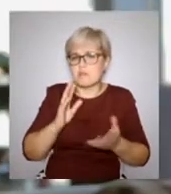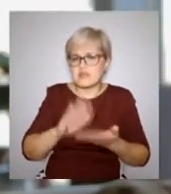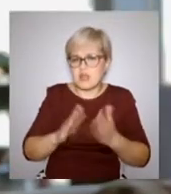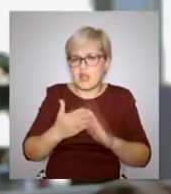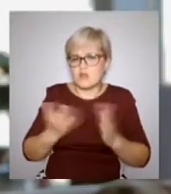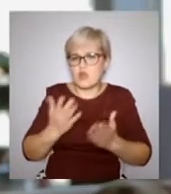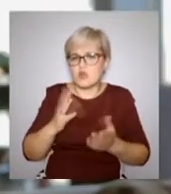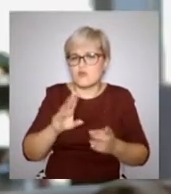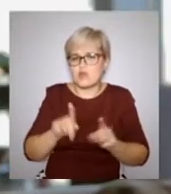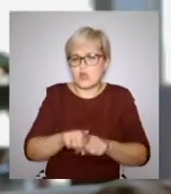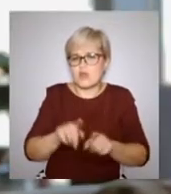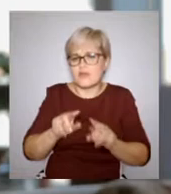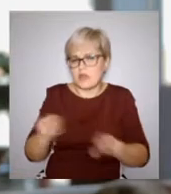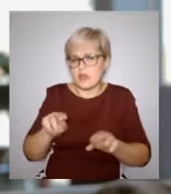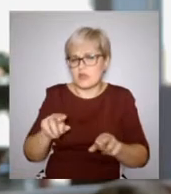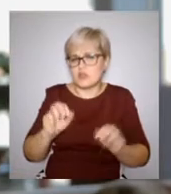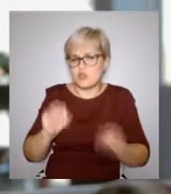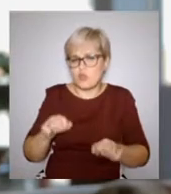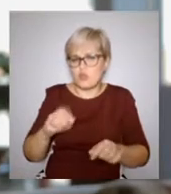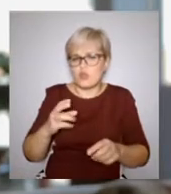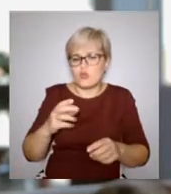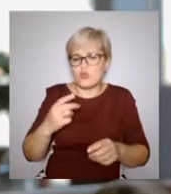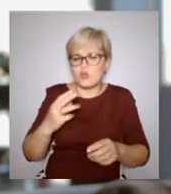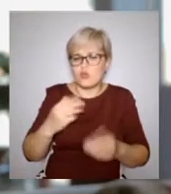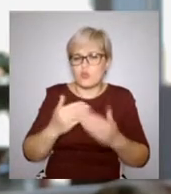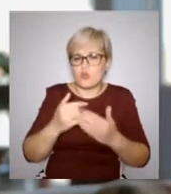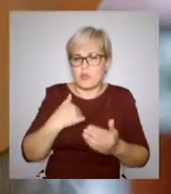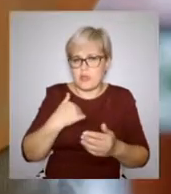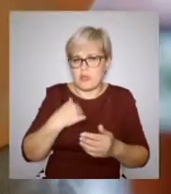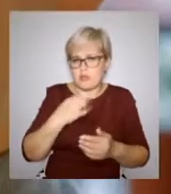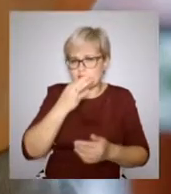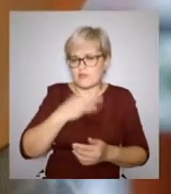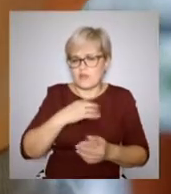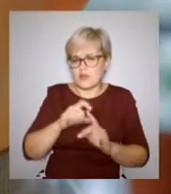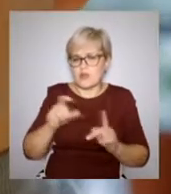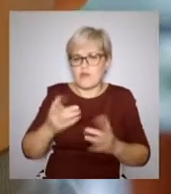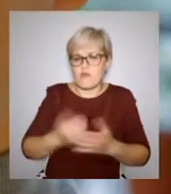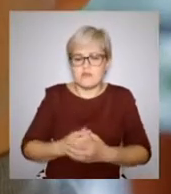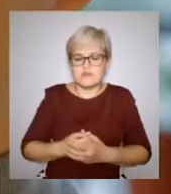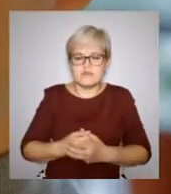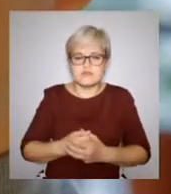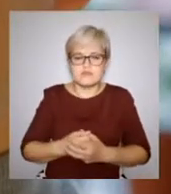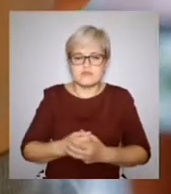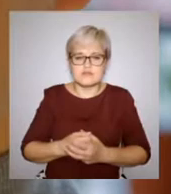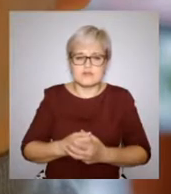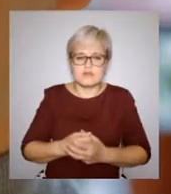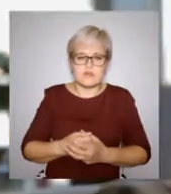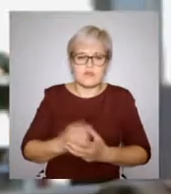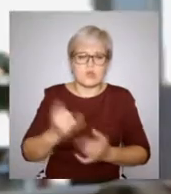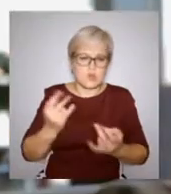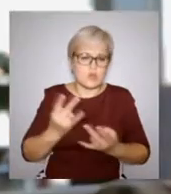мной вилью эти обстоятельства которые вот все-таки тренер смог